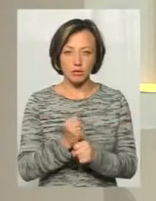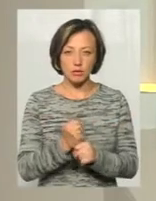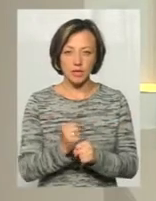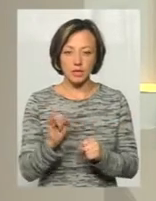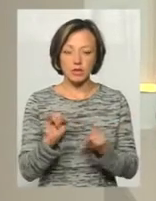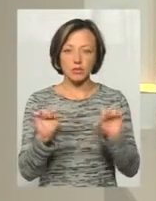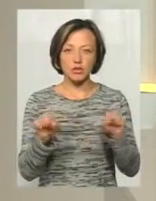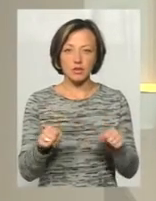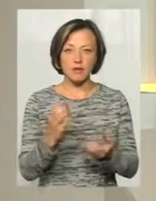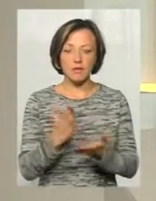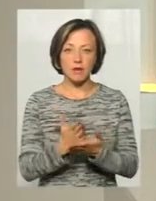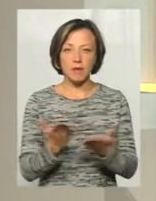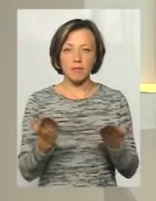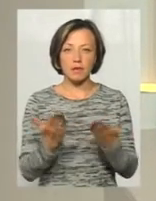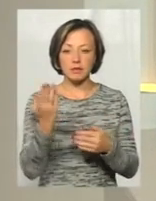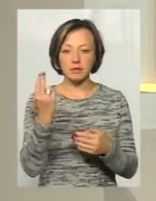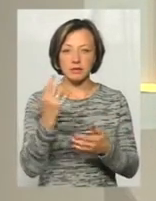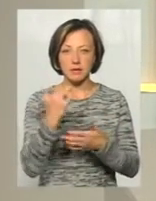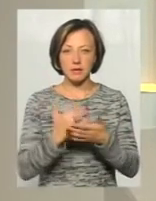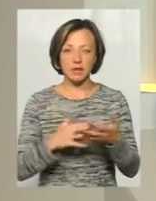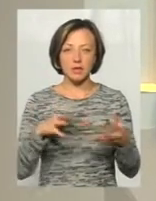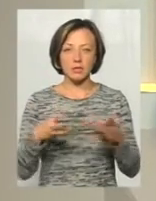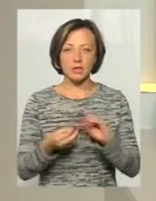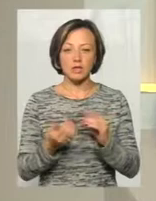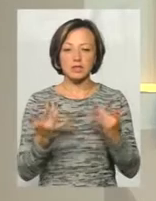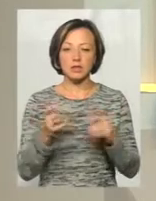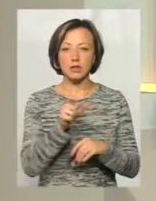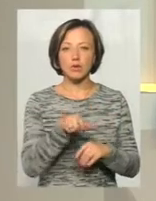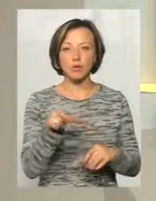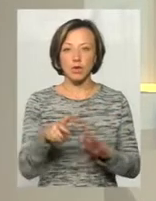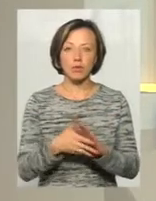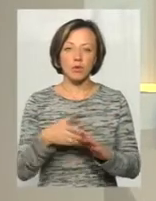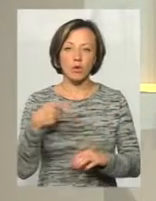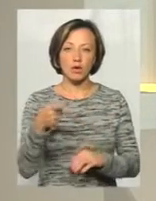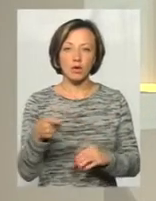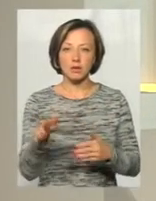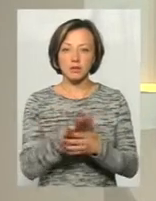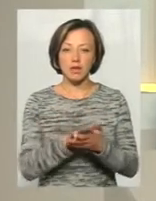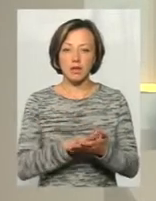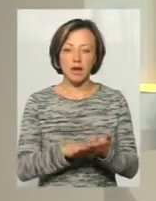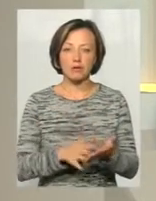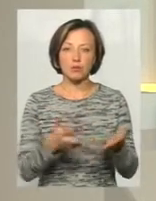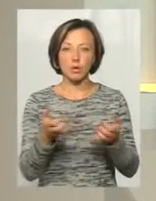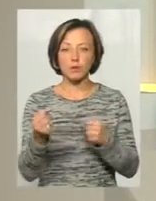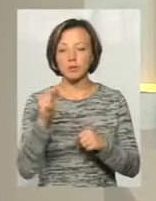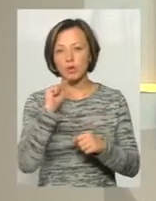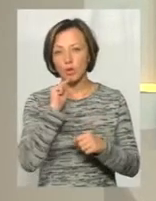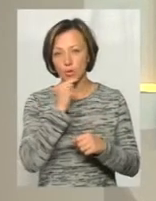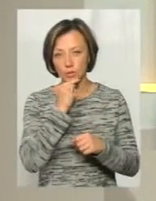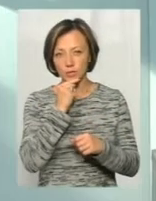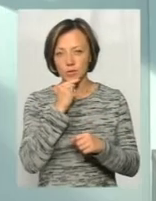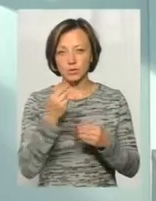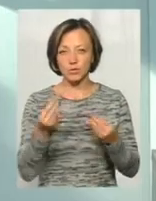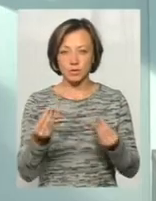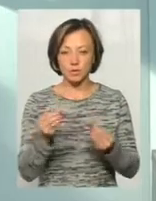можливо, ми вже маємо якісь цифри чи результати, скільки людей взагалі подало заяви для того, щоб отримати зекономлені ними ресурси?